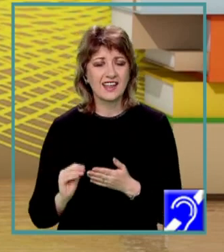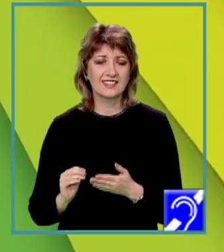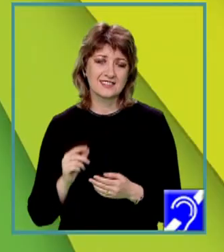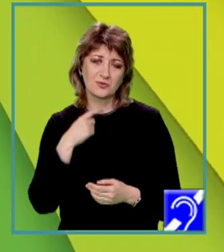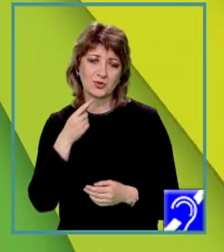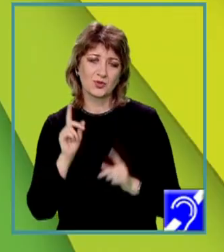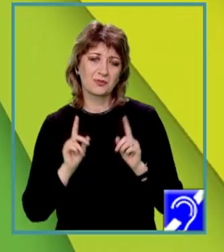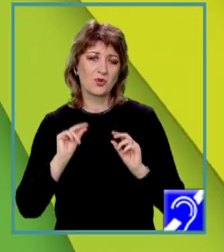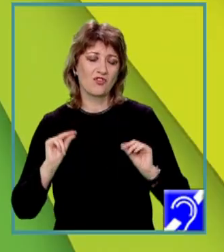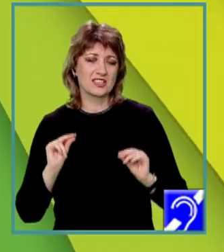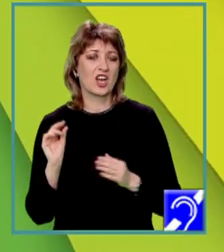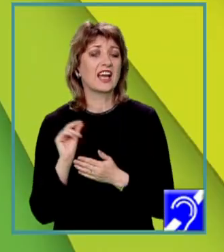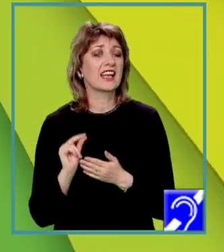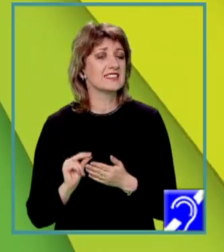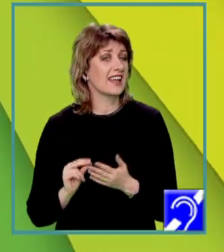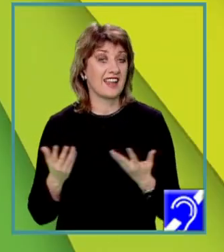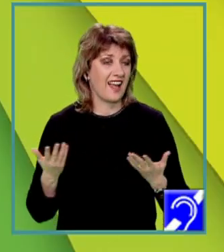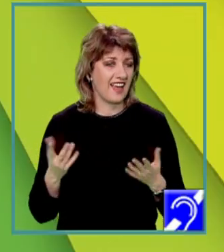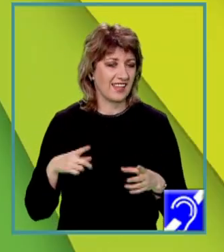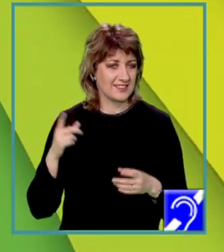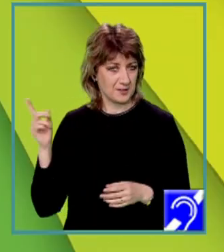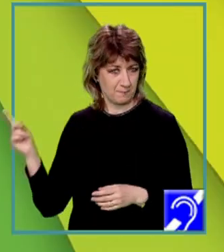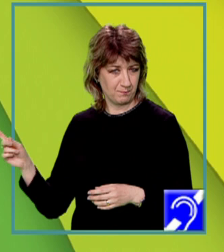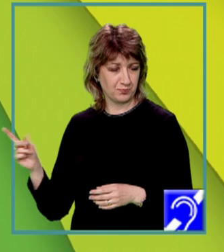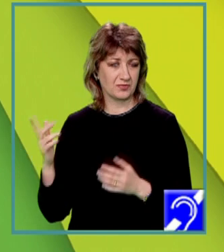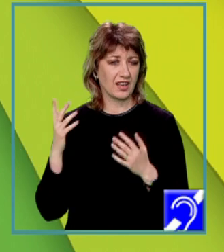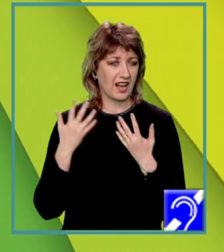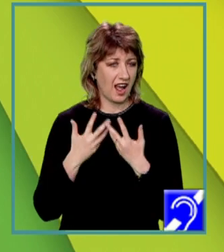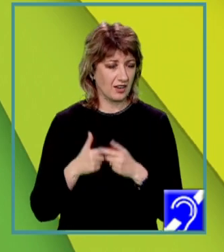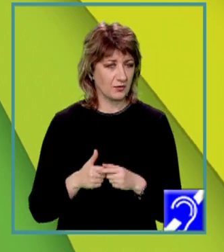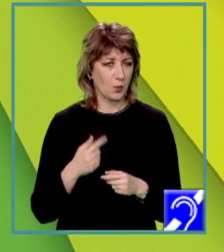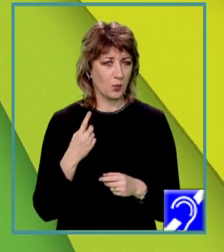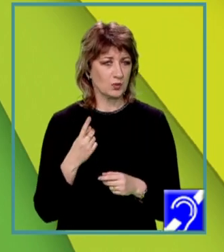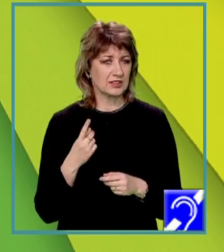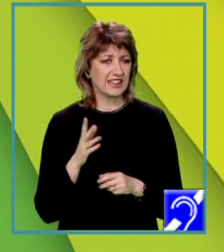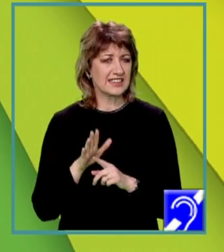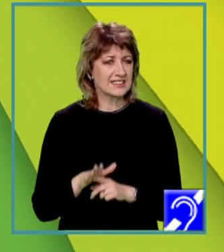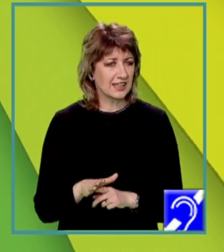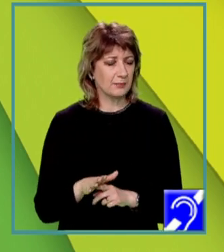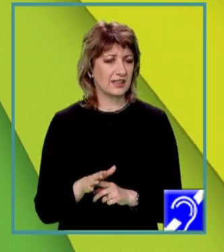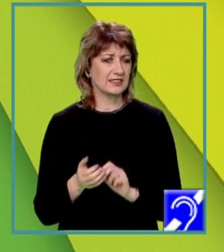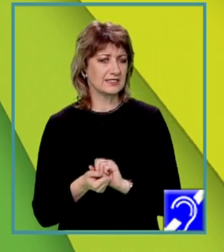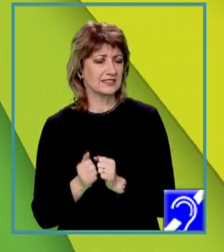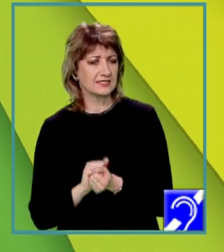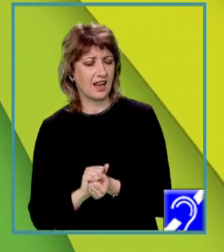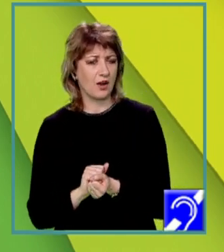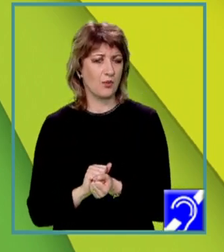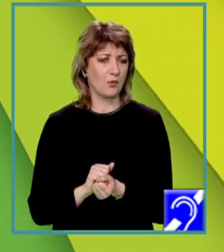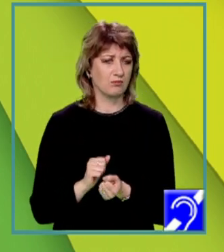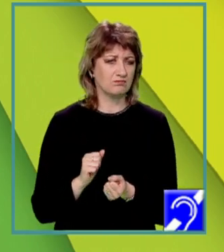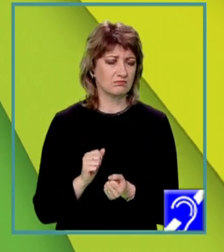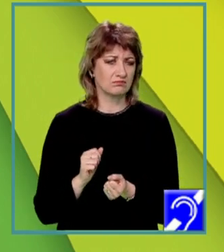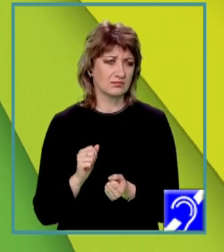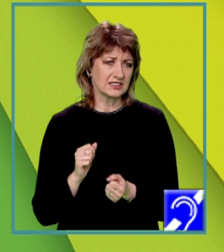și rețeta este în felul următor avem de calculat un discriminant sau realizand se mai numește el ale ecuației